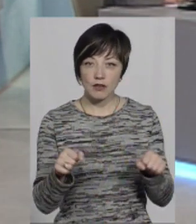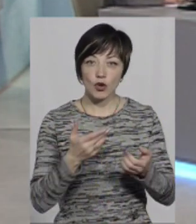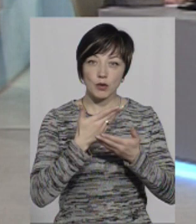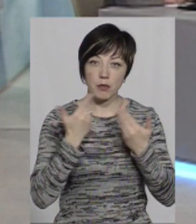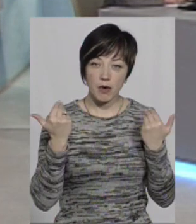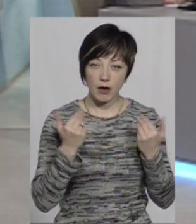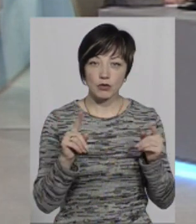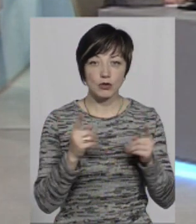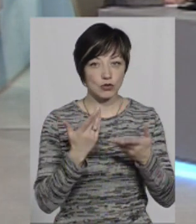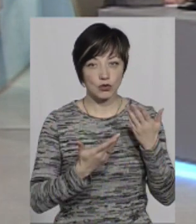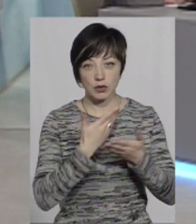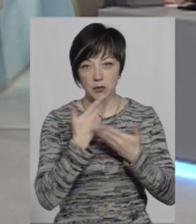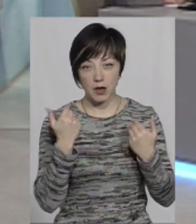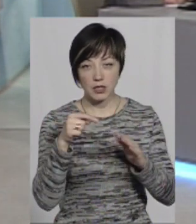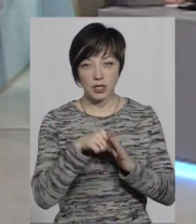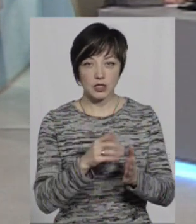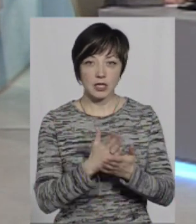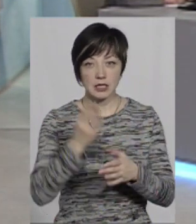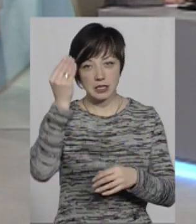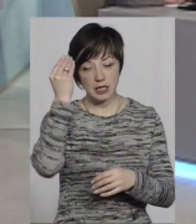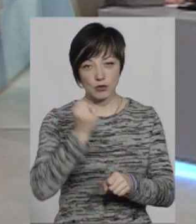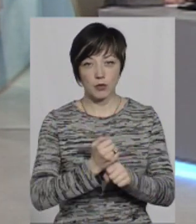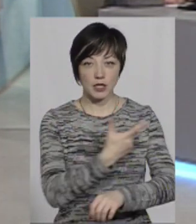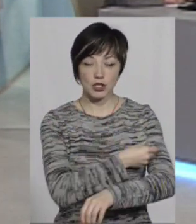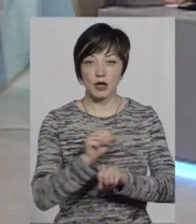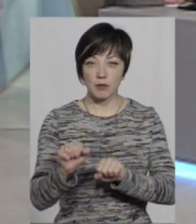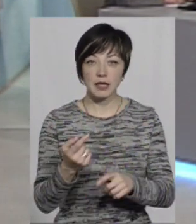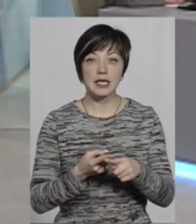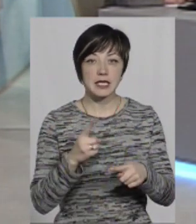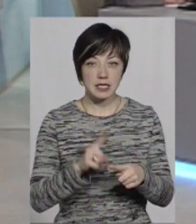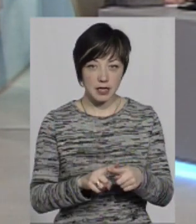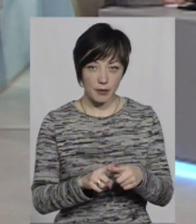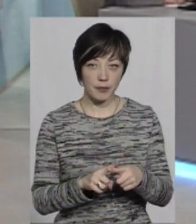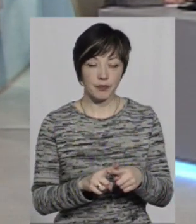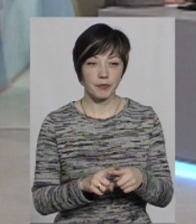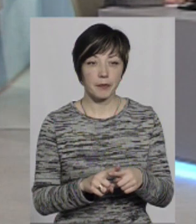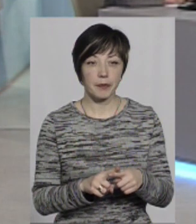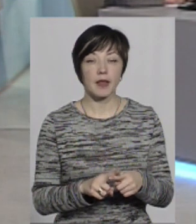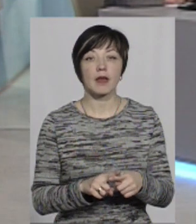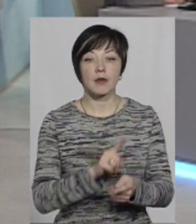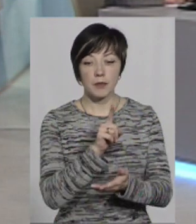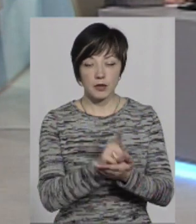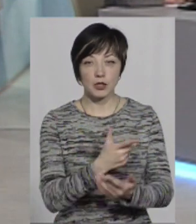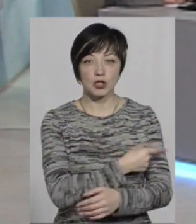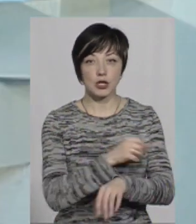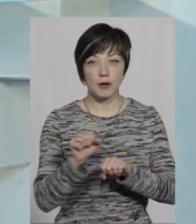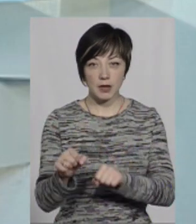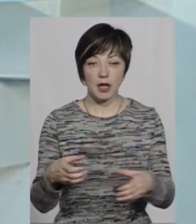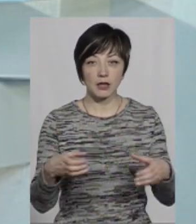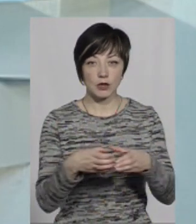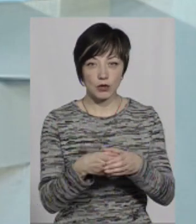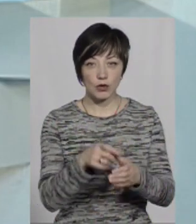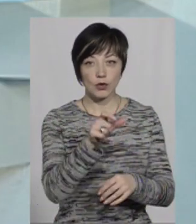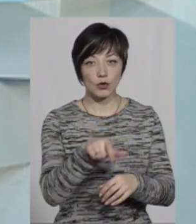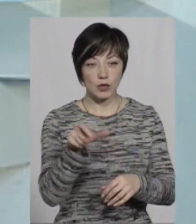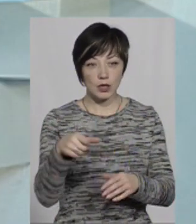його немає. Якщо його немає, значить, є сенс зробити щеплення. І це і підлягають щепленню